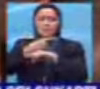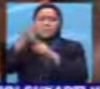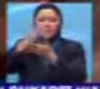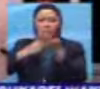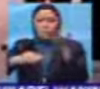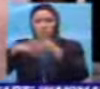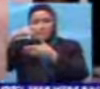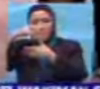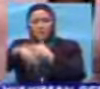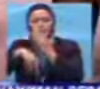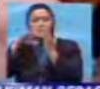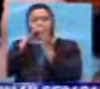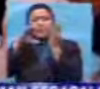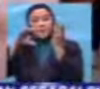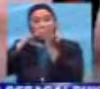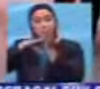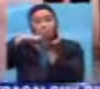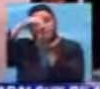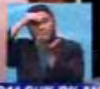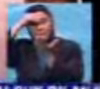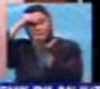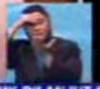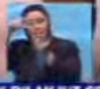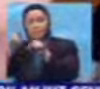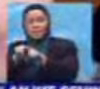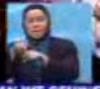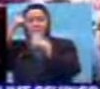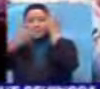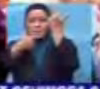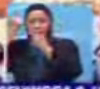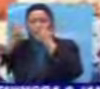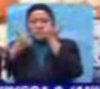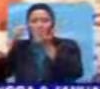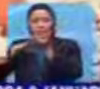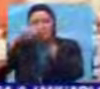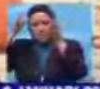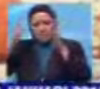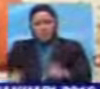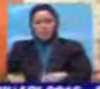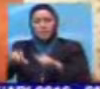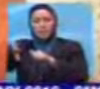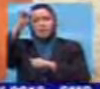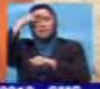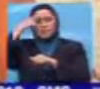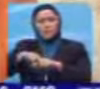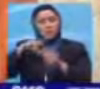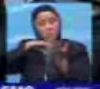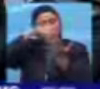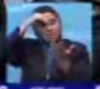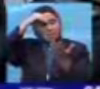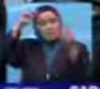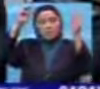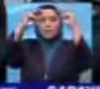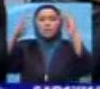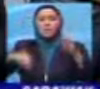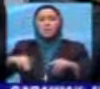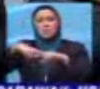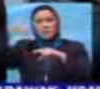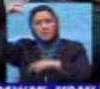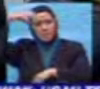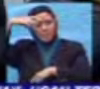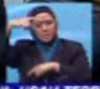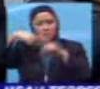program belajar sambil melancong. Pelajar juga boleh memilih untuk pengajian musim panas, musim luruh, musim